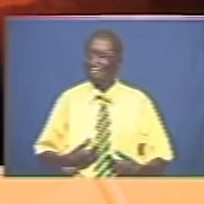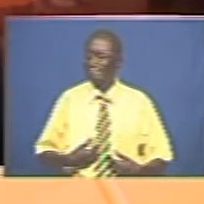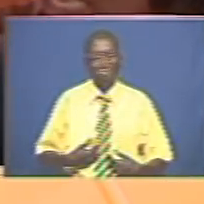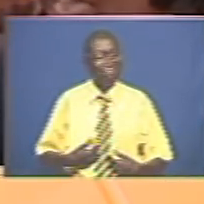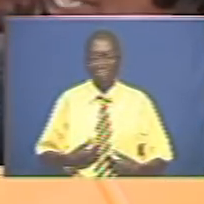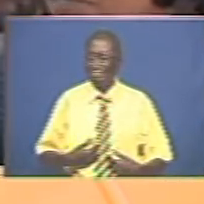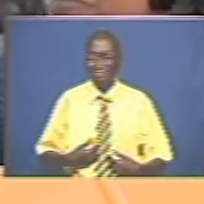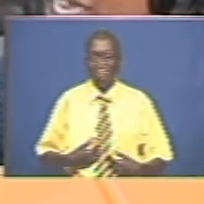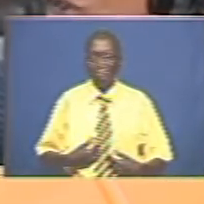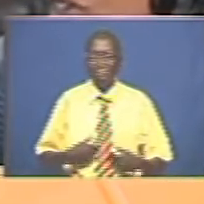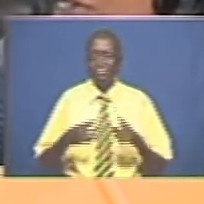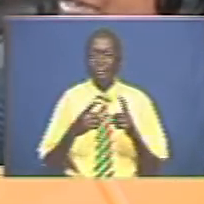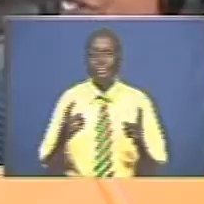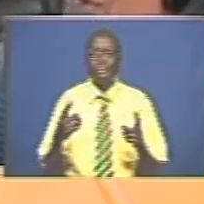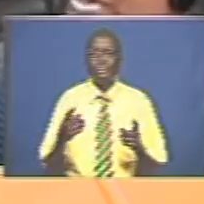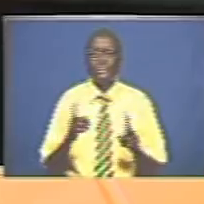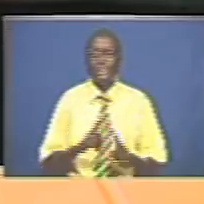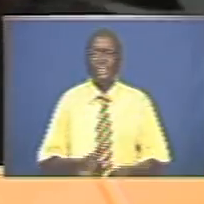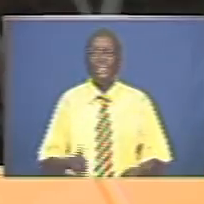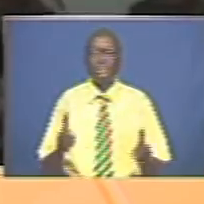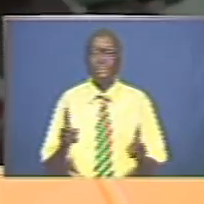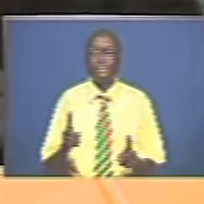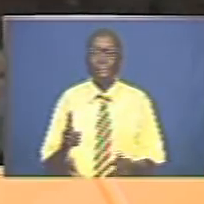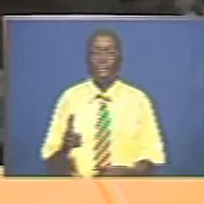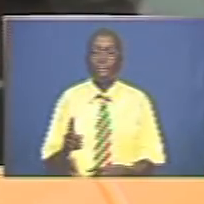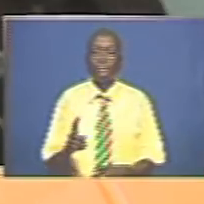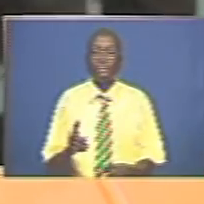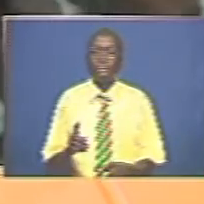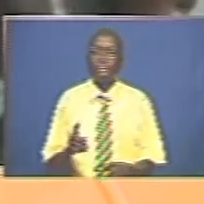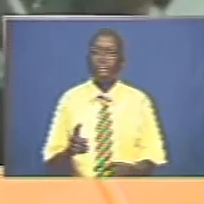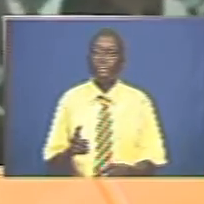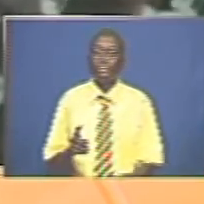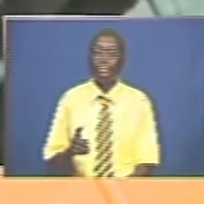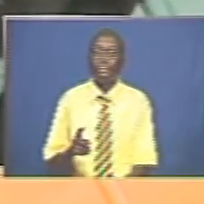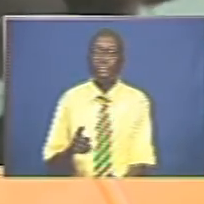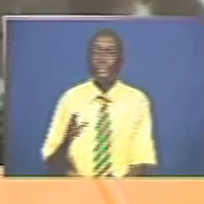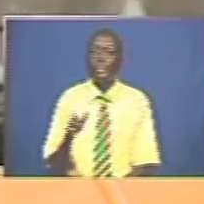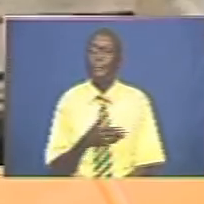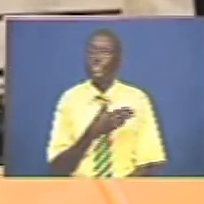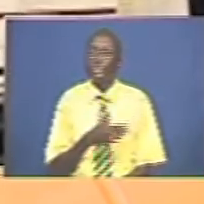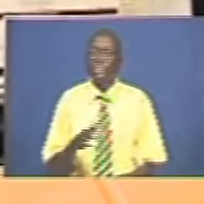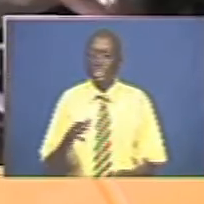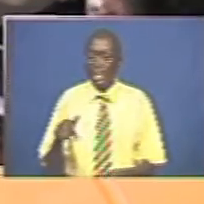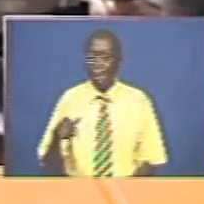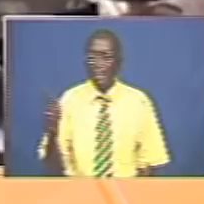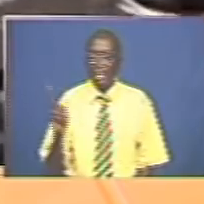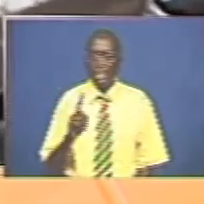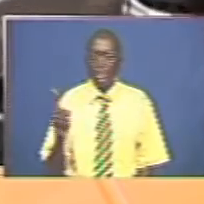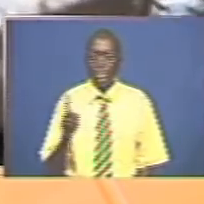Lakini nilipoingia kwenye ukumbi wa muziki hapa Nairobi,